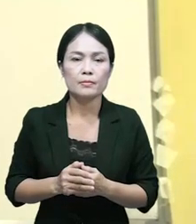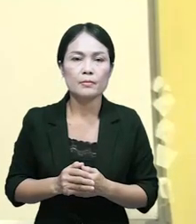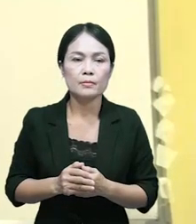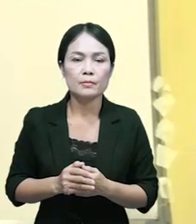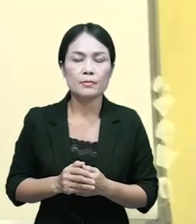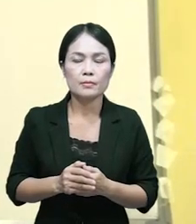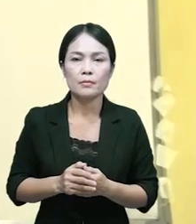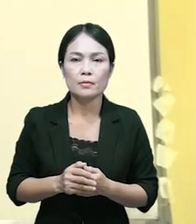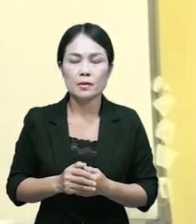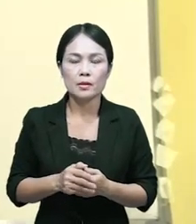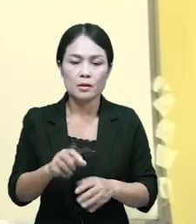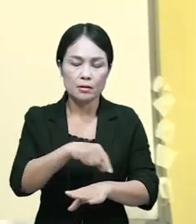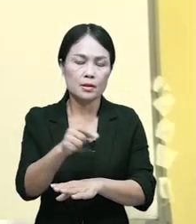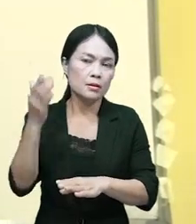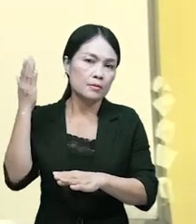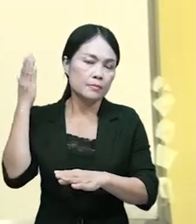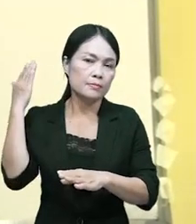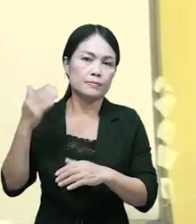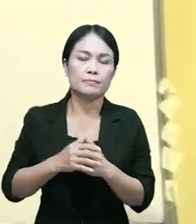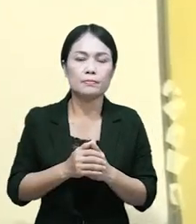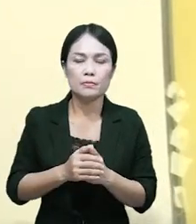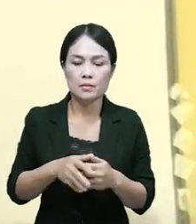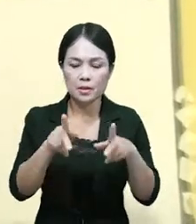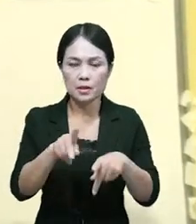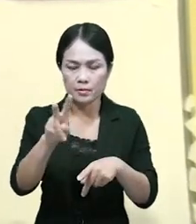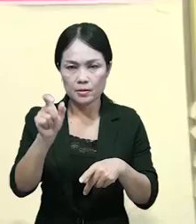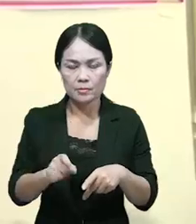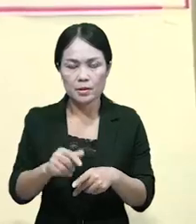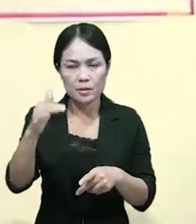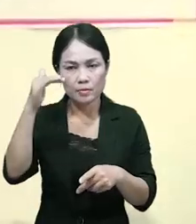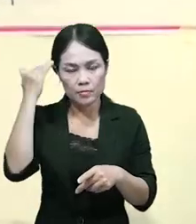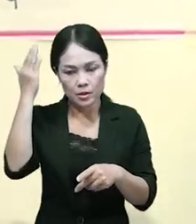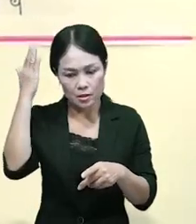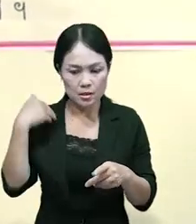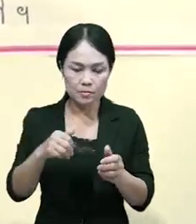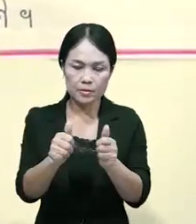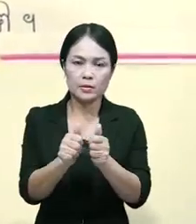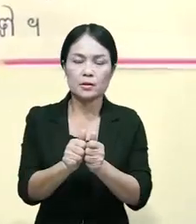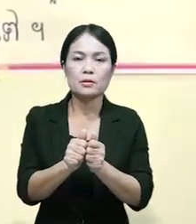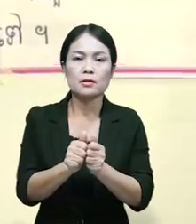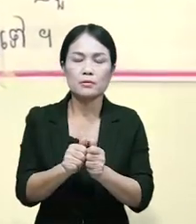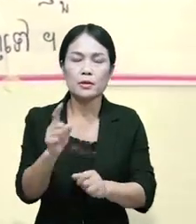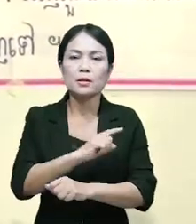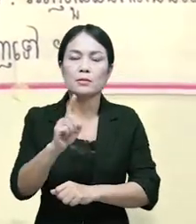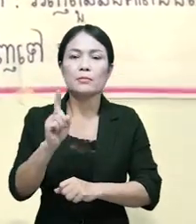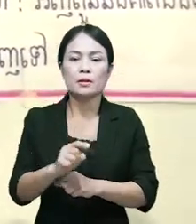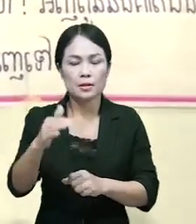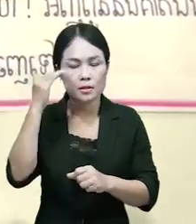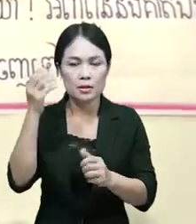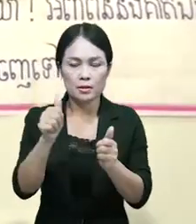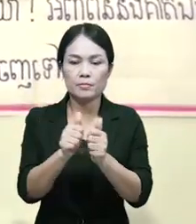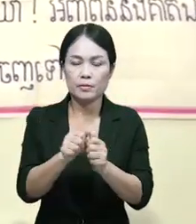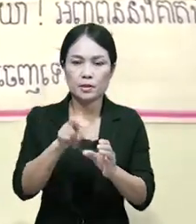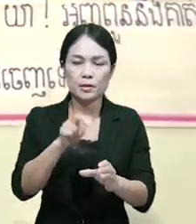ចាក្នុងការកន្លងទៅហើយមានមនុស្ស2នាក់ជាប្តីប្រពន្ធថ្ងៃមួយប្តីចា